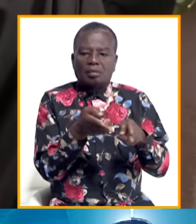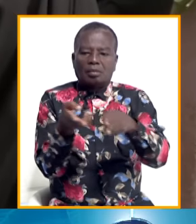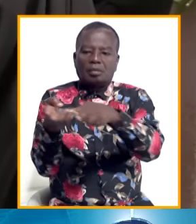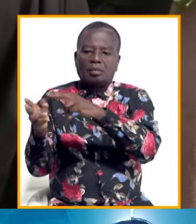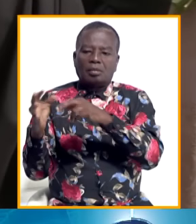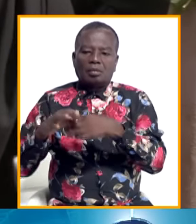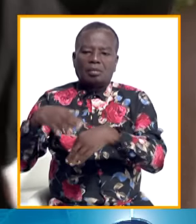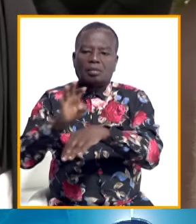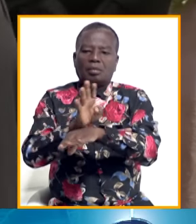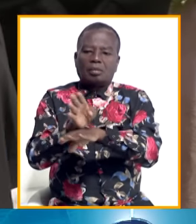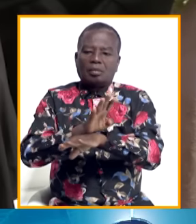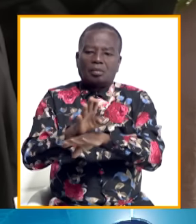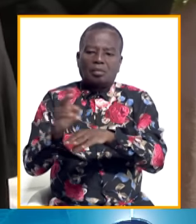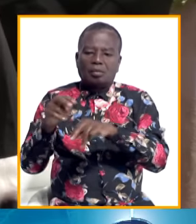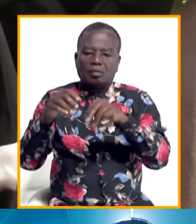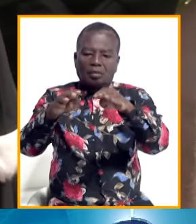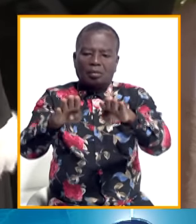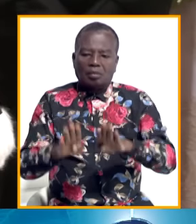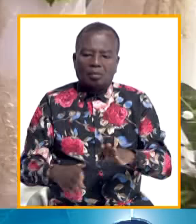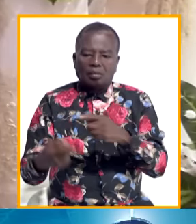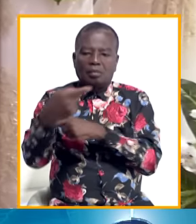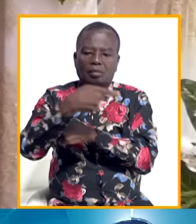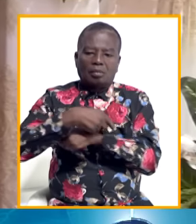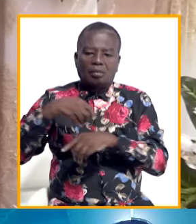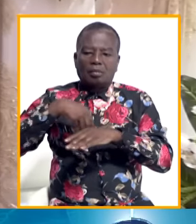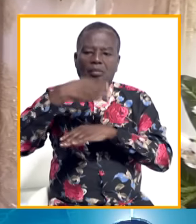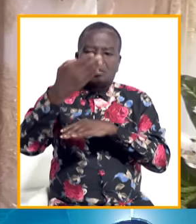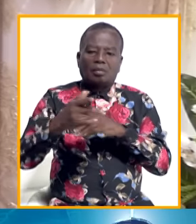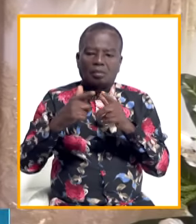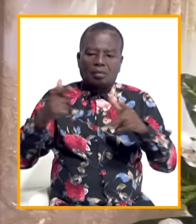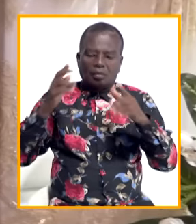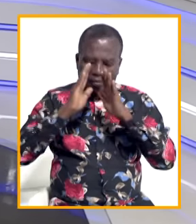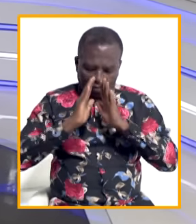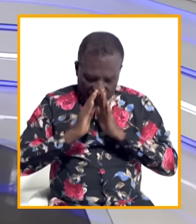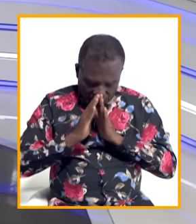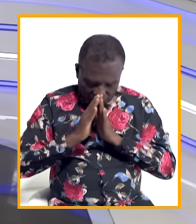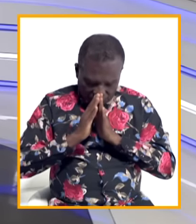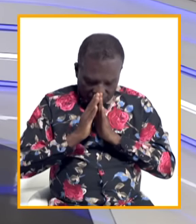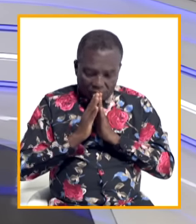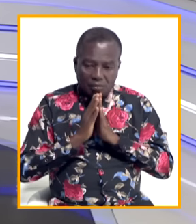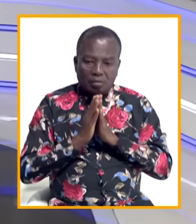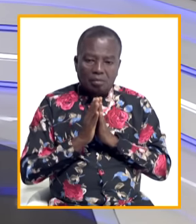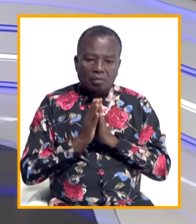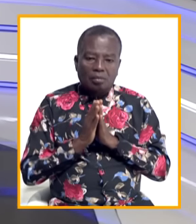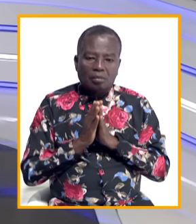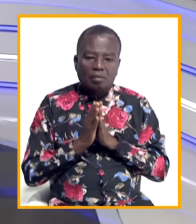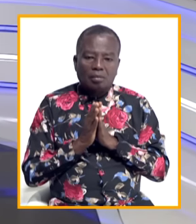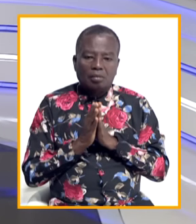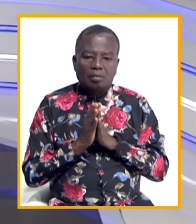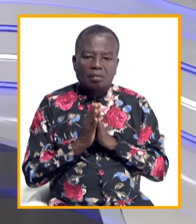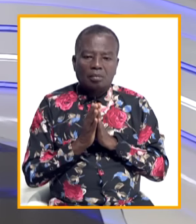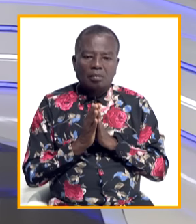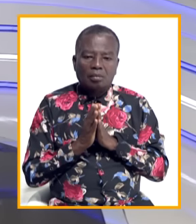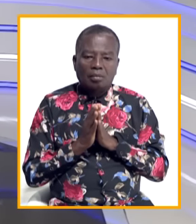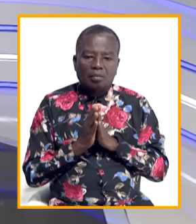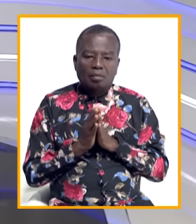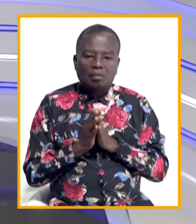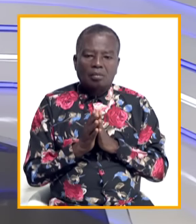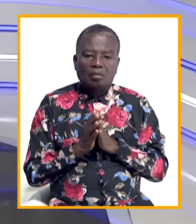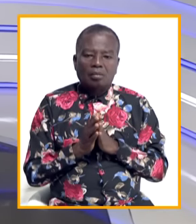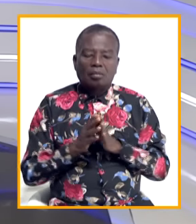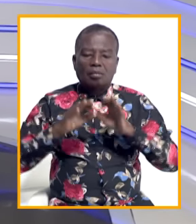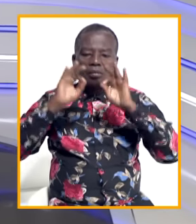l'homme sera inhumé aujourd'hui après la grande prière. Tu es la tradition. On l'évoquait à l'instant,